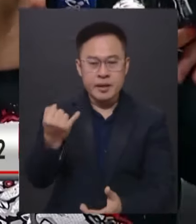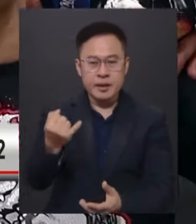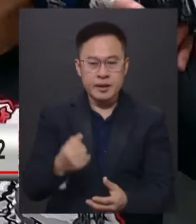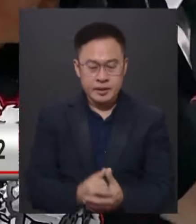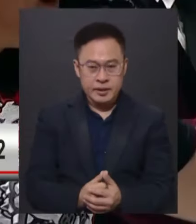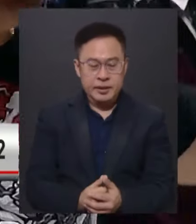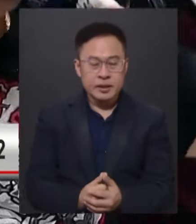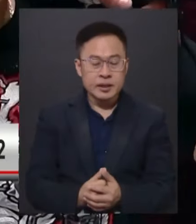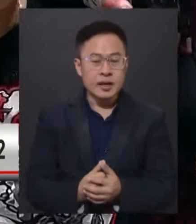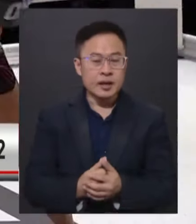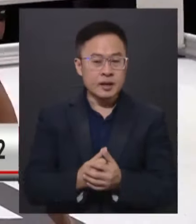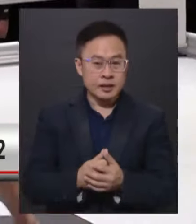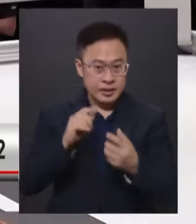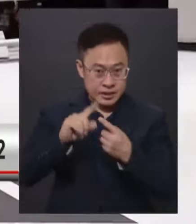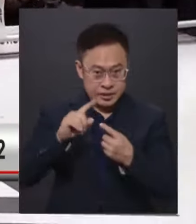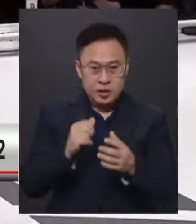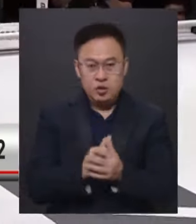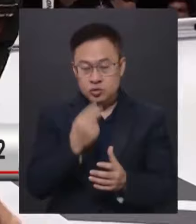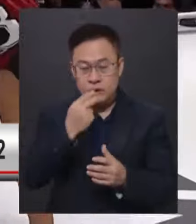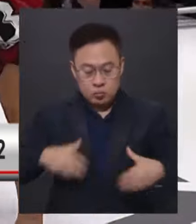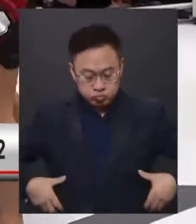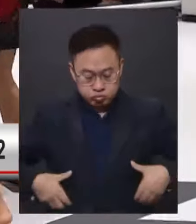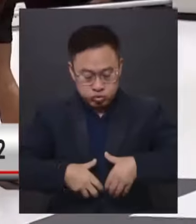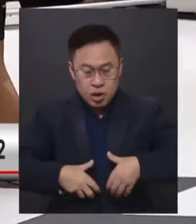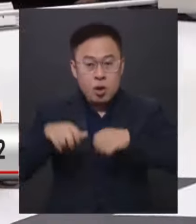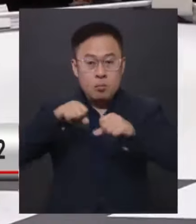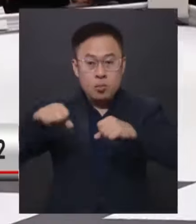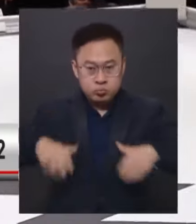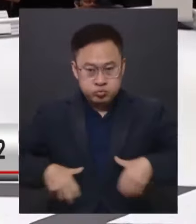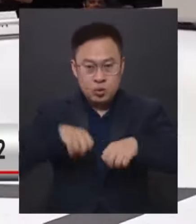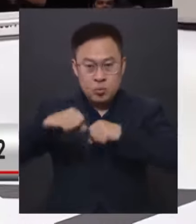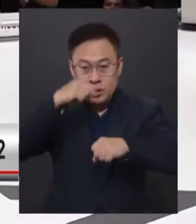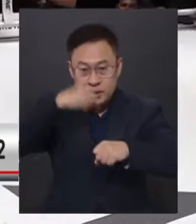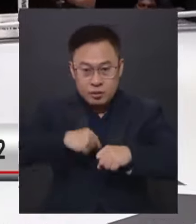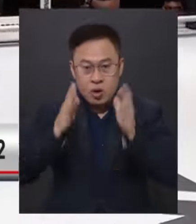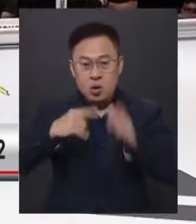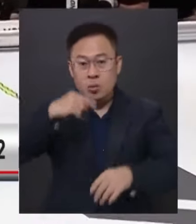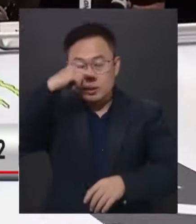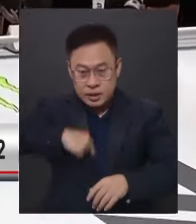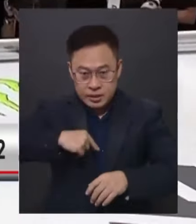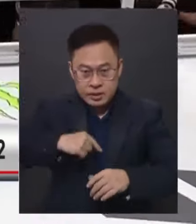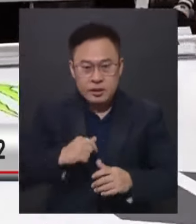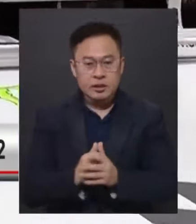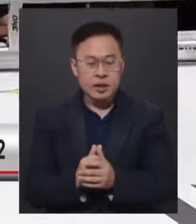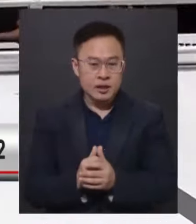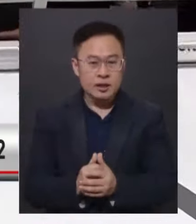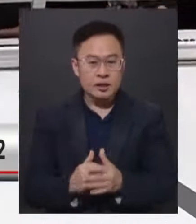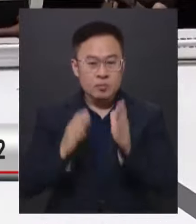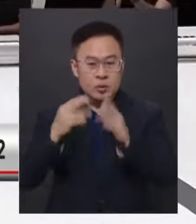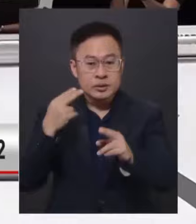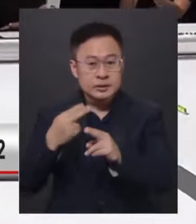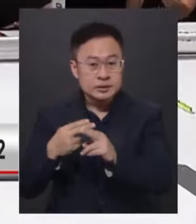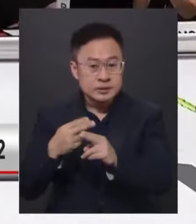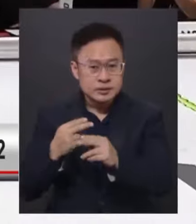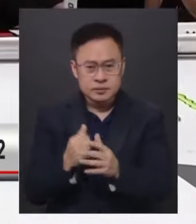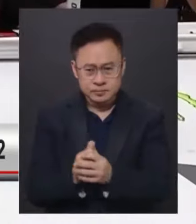กของรายการกันหน่อยค่ะเป็นการชกป้องกันแชมป์มวยไทยรุ่นสตรอเวทระหว่างซิมิล่าซันเดลค่ะเจ้าของแชมป์ที่มีคิว